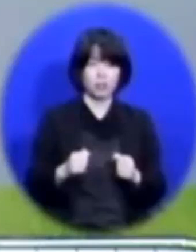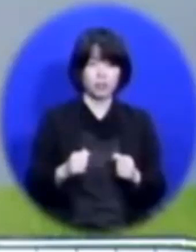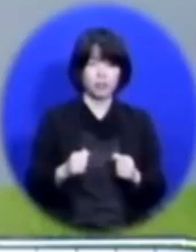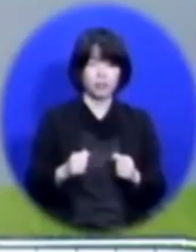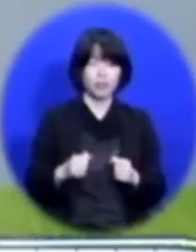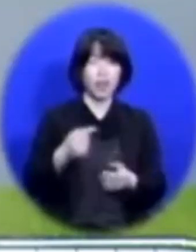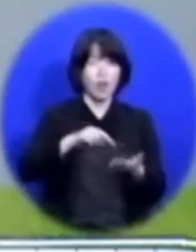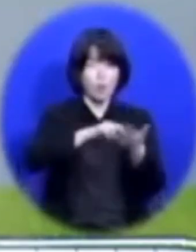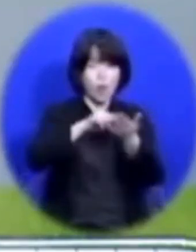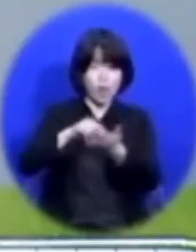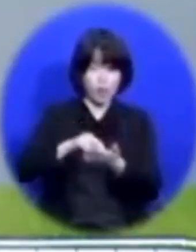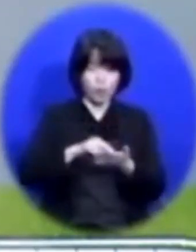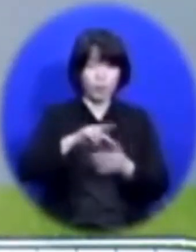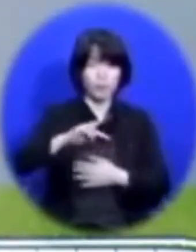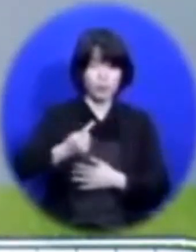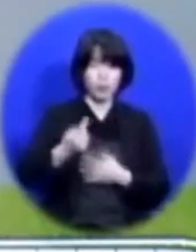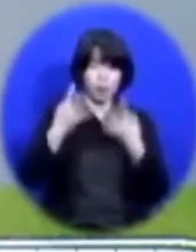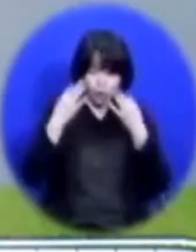나